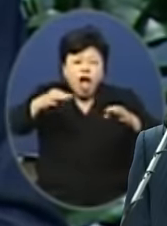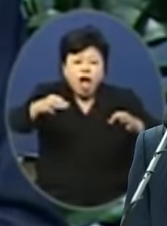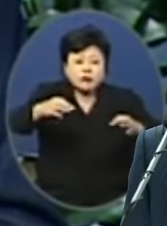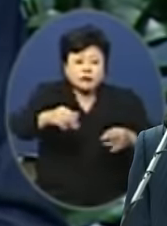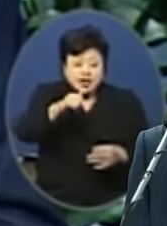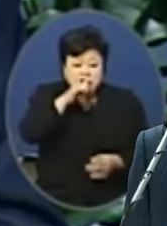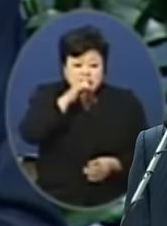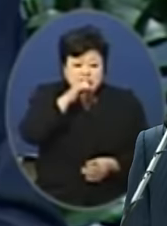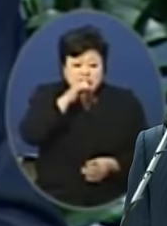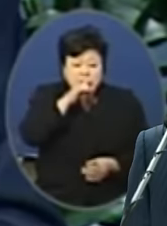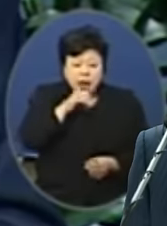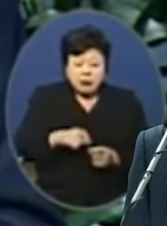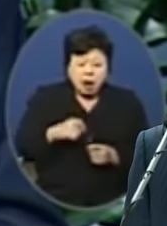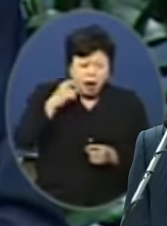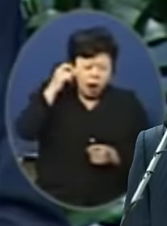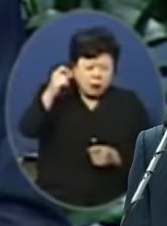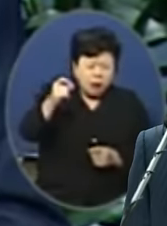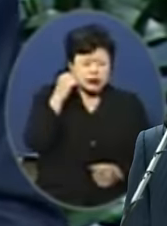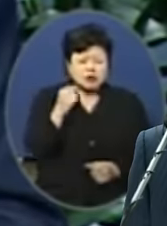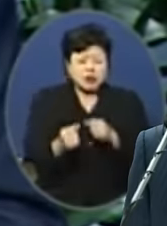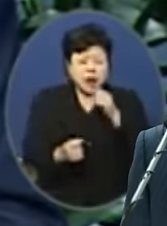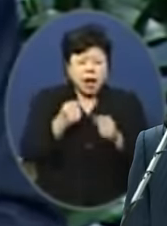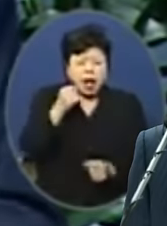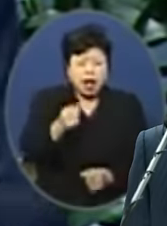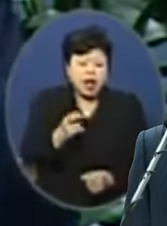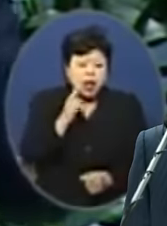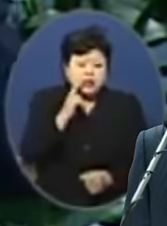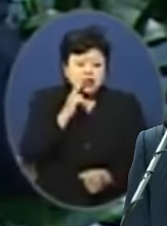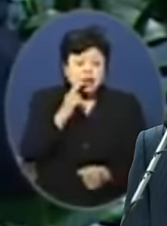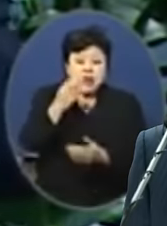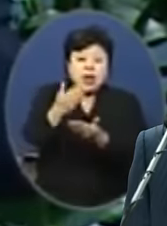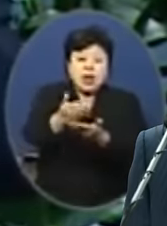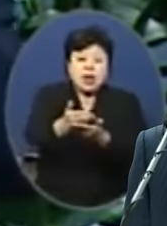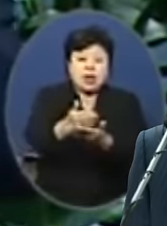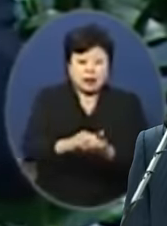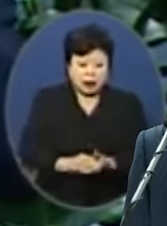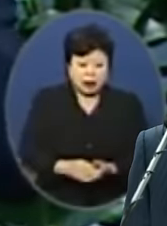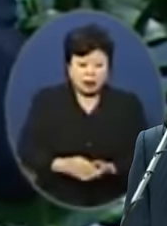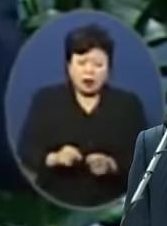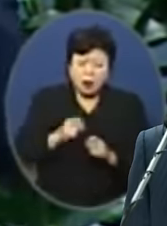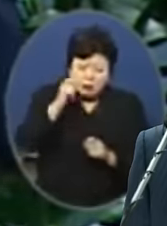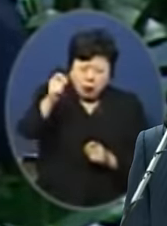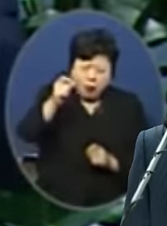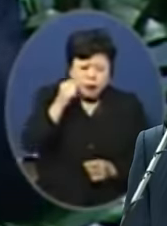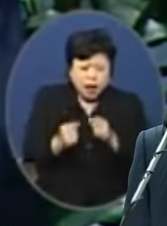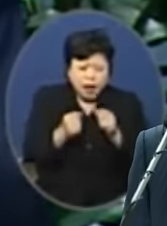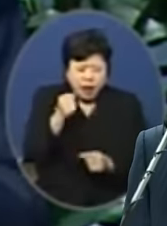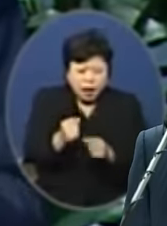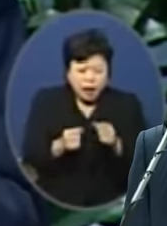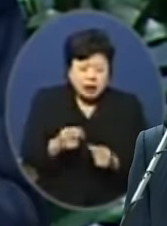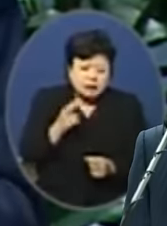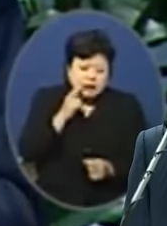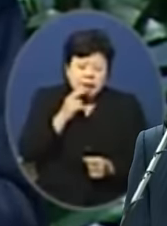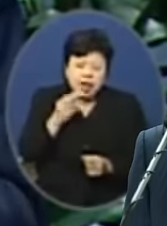그러면 십리도 멀지 않다고 그 담배 요만한 걸 하나 피려고 가는